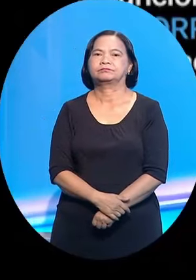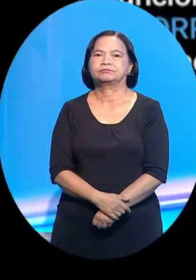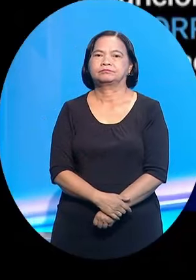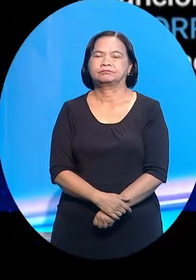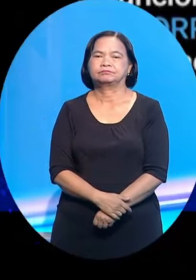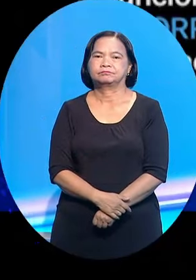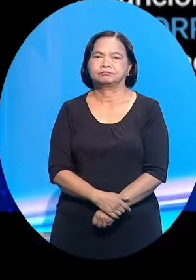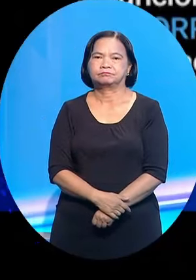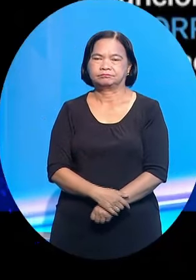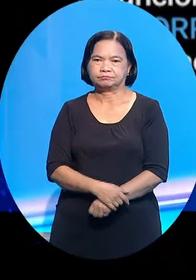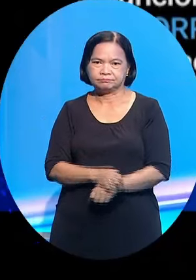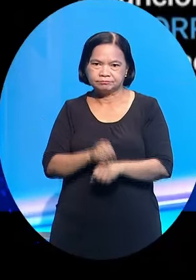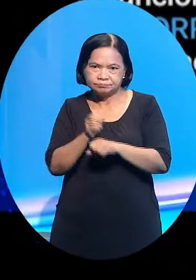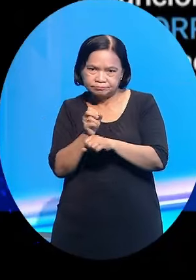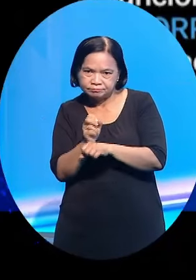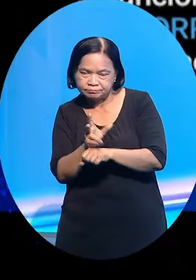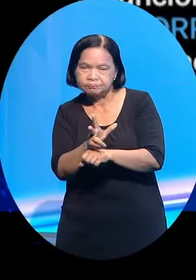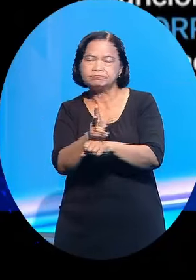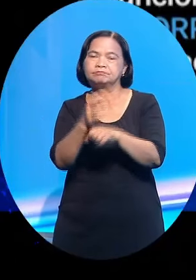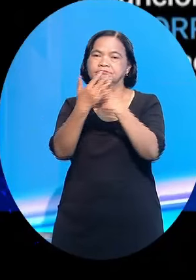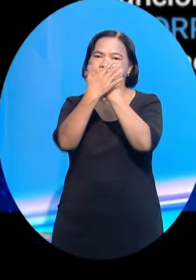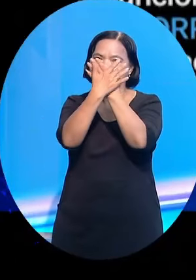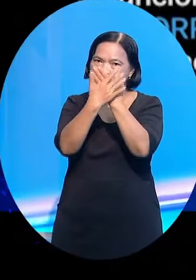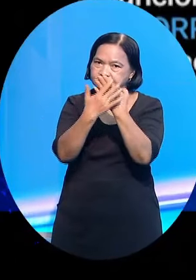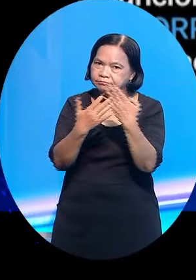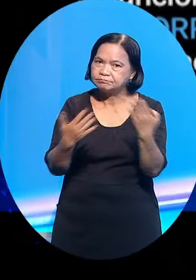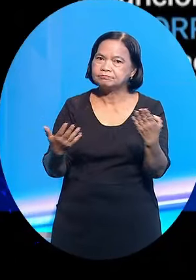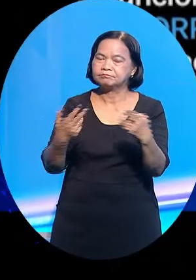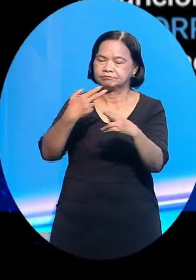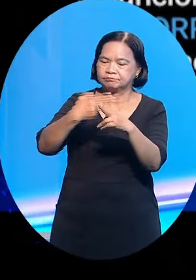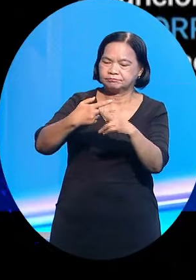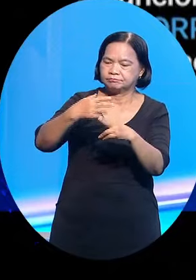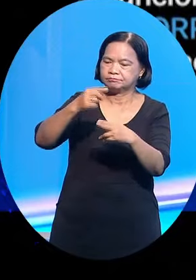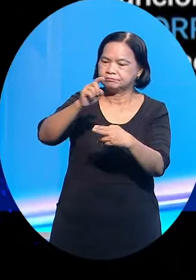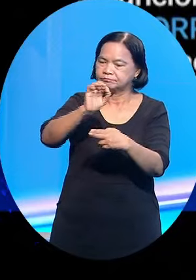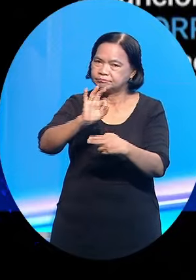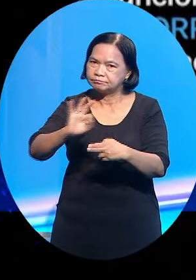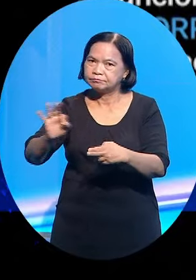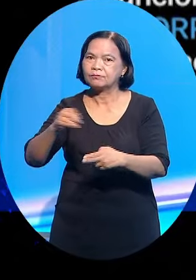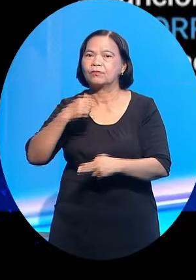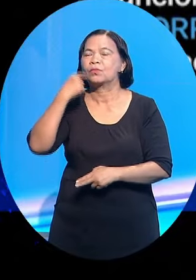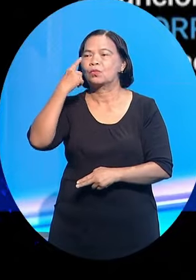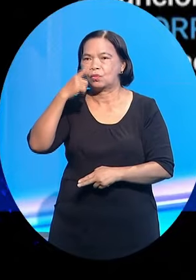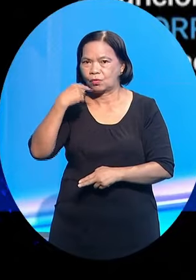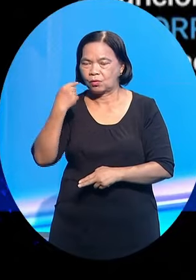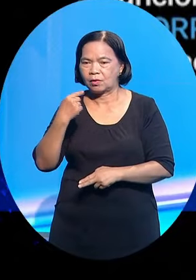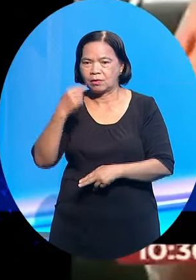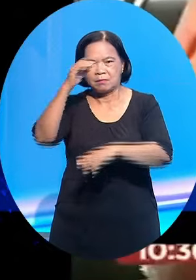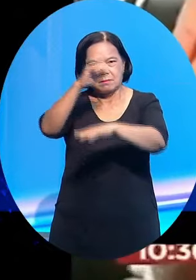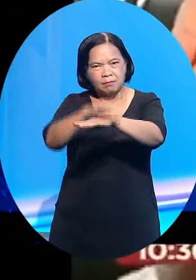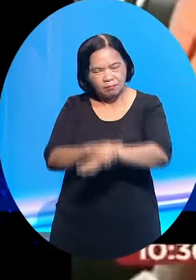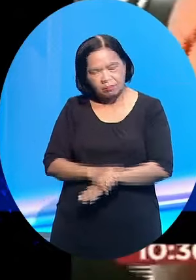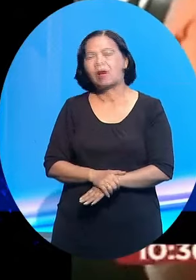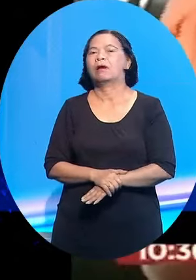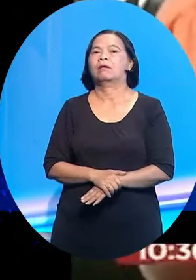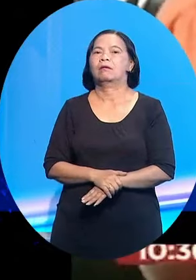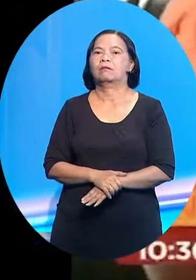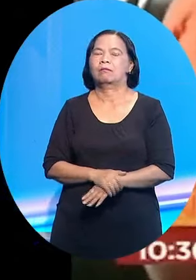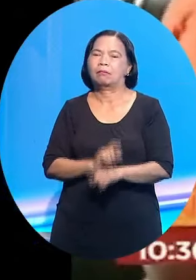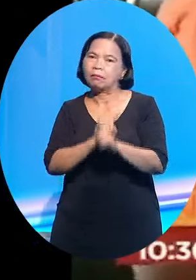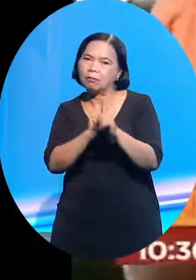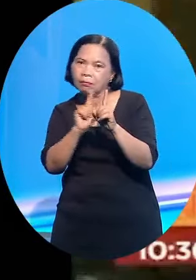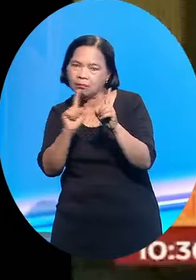Trong một thông điệp đăng tải trên mạng xã hội Twitter, Tổng chưởng lý Venezuela Tarek William Saab cho biết những đối tượng bị bắt có liên quan đến các vụ việc khác